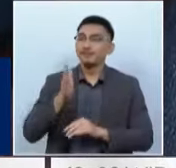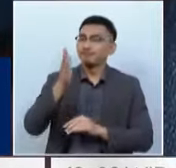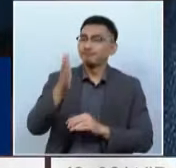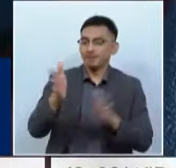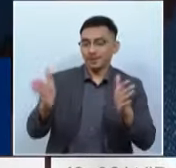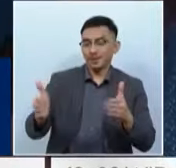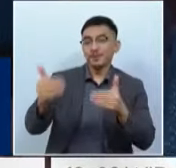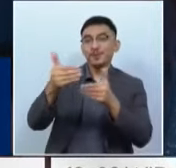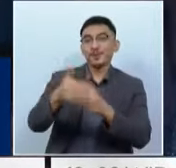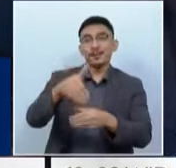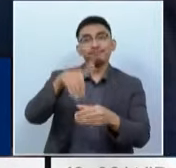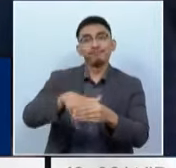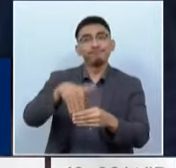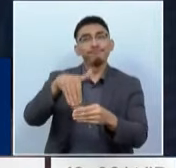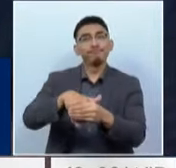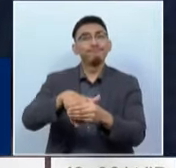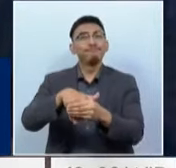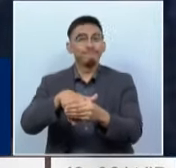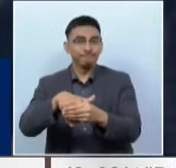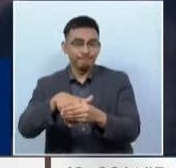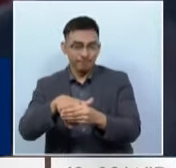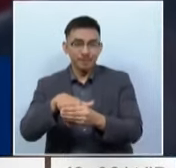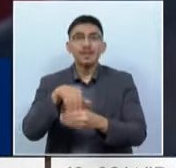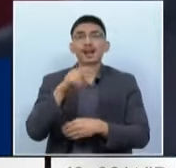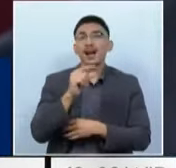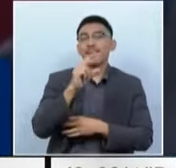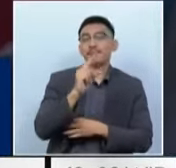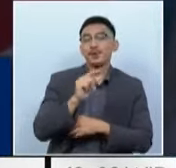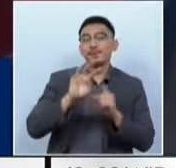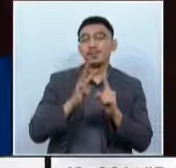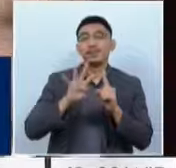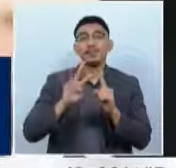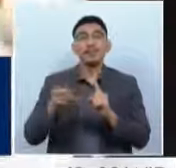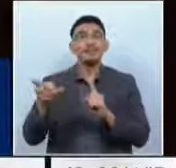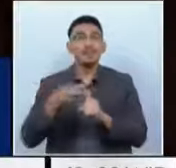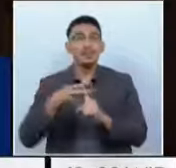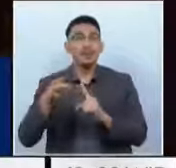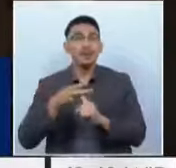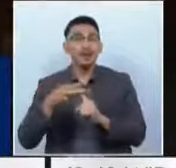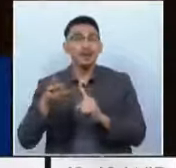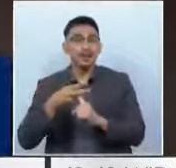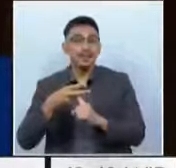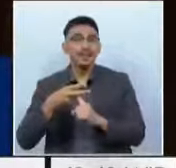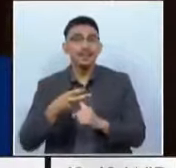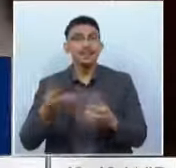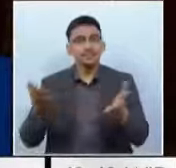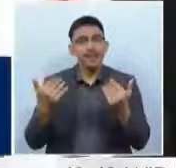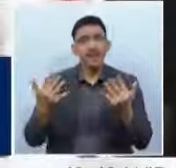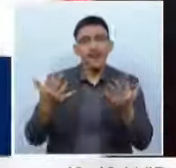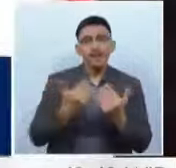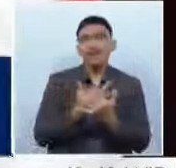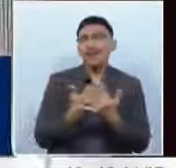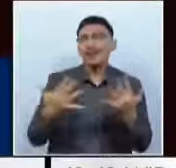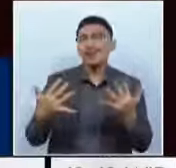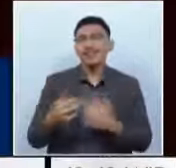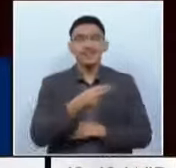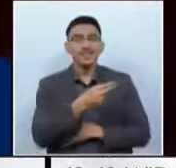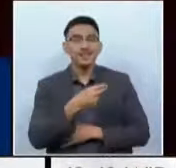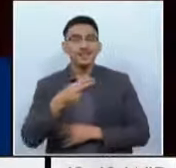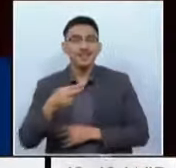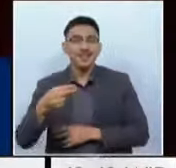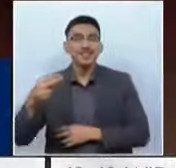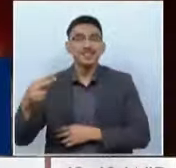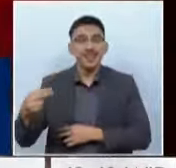menuju bilik suara labu 14 Februari Ayo rakyat